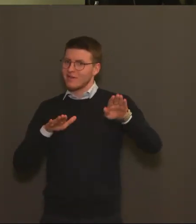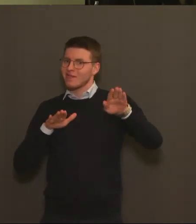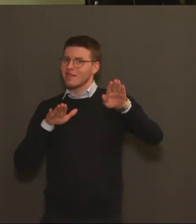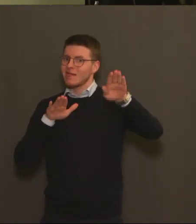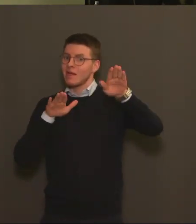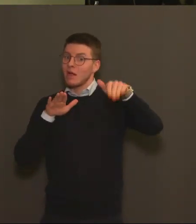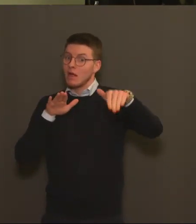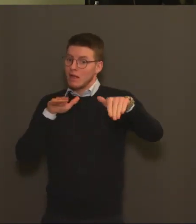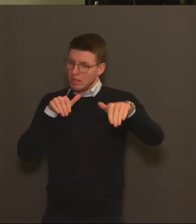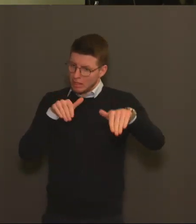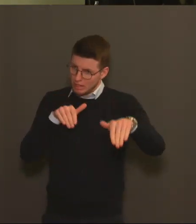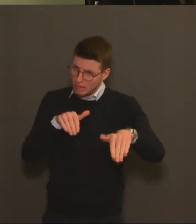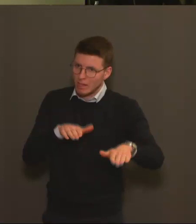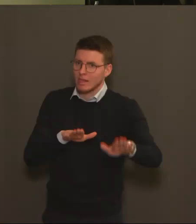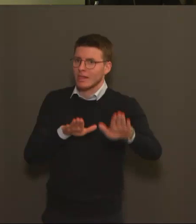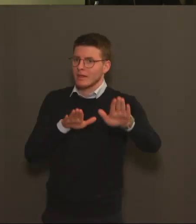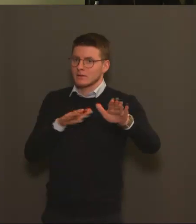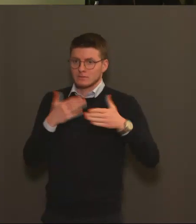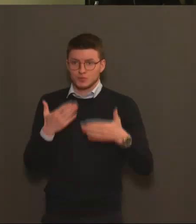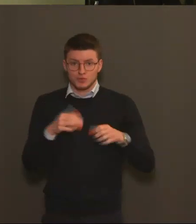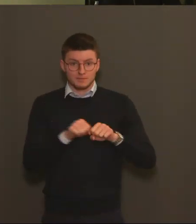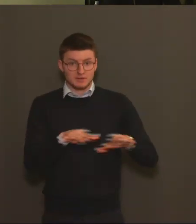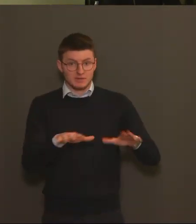gaat afvlakken, zoals het nu lijkt te gebeuren met de besmettingen?